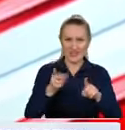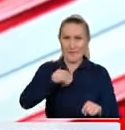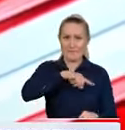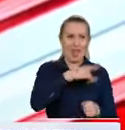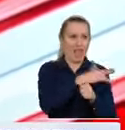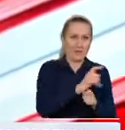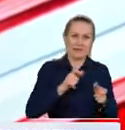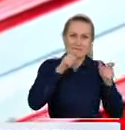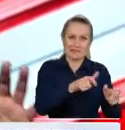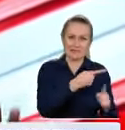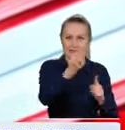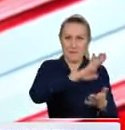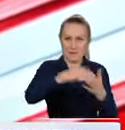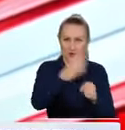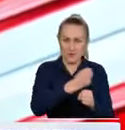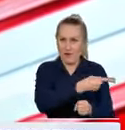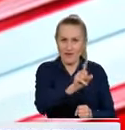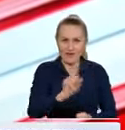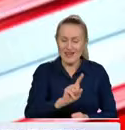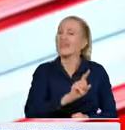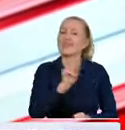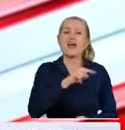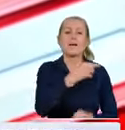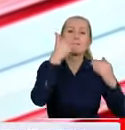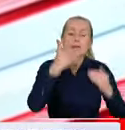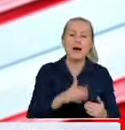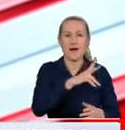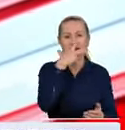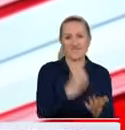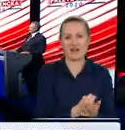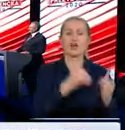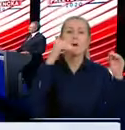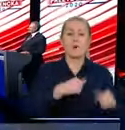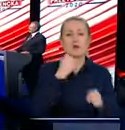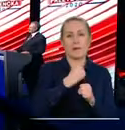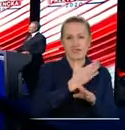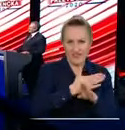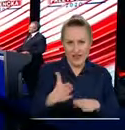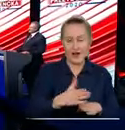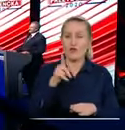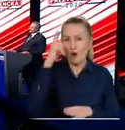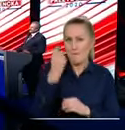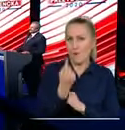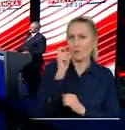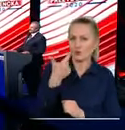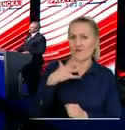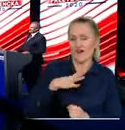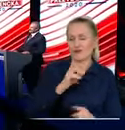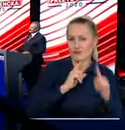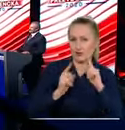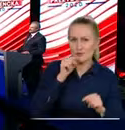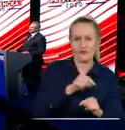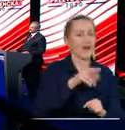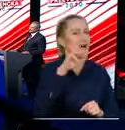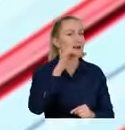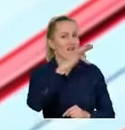na przymusowe bezrobocie. Dla nich to będzie gwarancja, będą mogli pracować dalej. To są pomysły, o których bardzo dziękuję. Warto rozmawiać. Rafał Trzaskowski